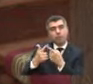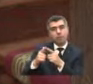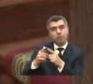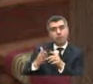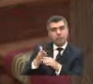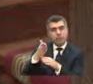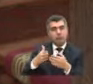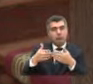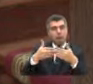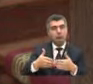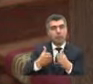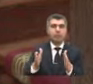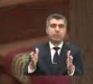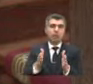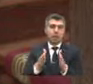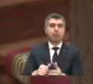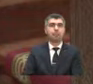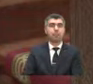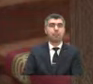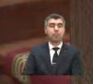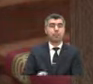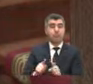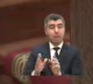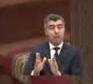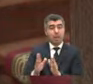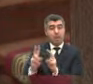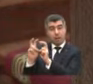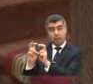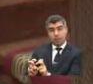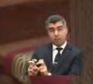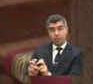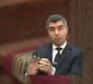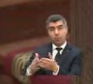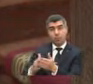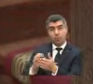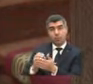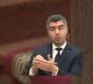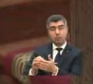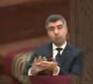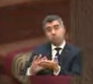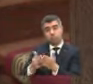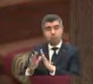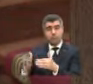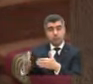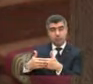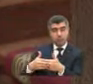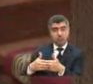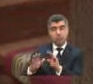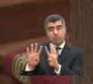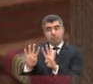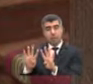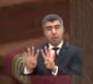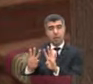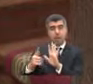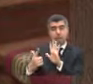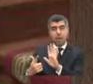الصغار. دونك بلي تنقص نقصنا لهم، ولاو سدوا، ولاو 8 ولاو 7 ولاو 6 لان